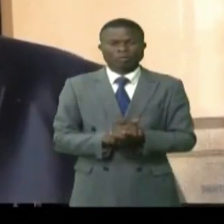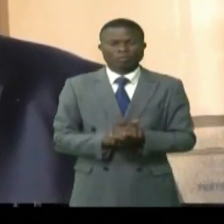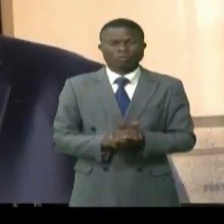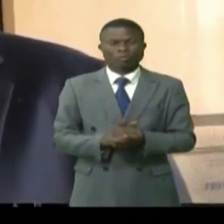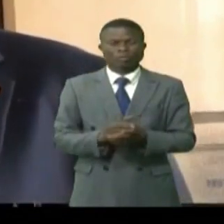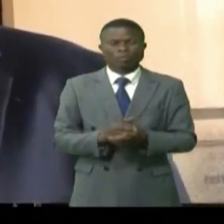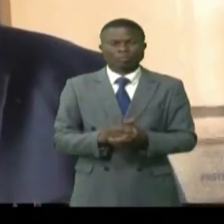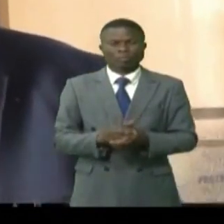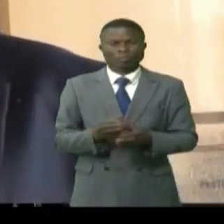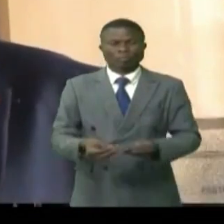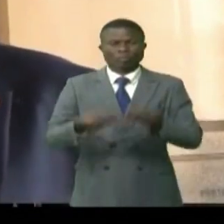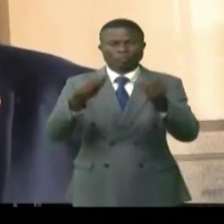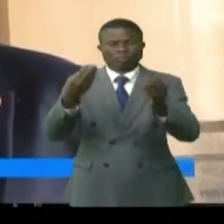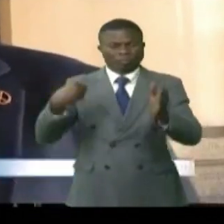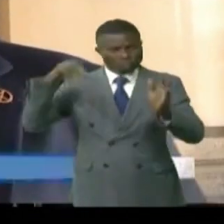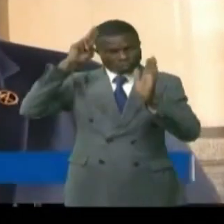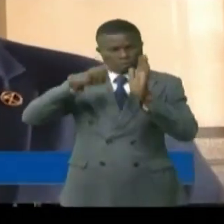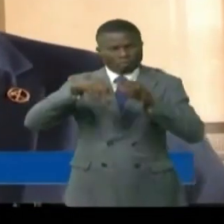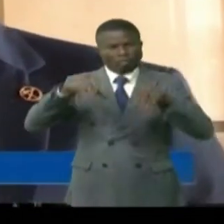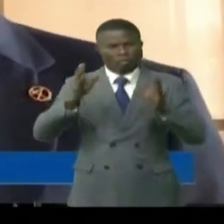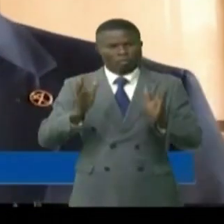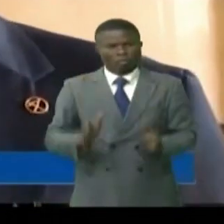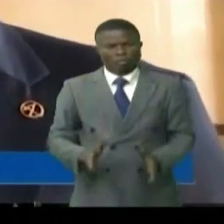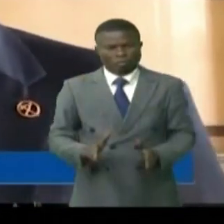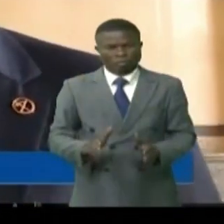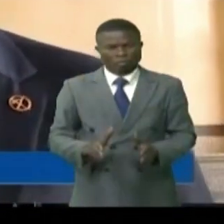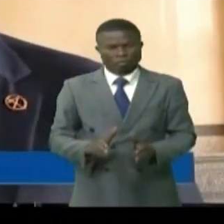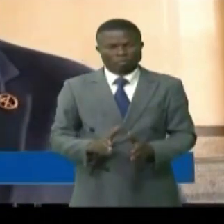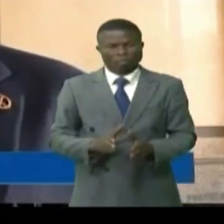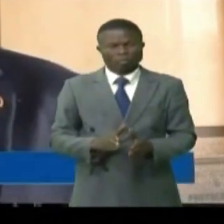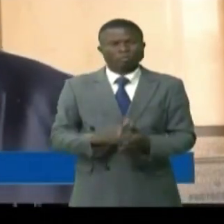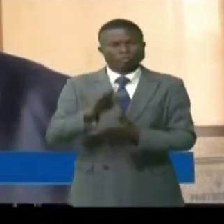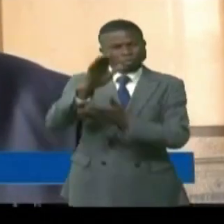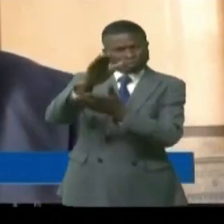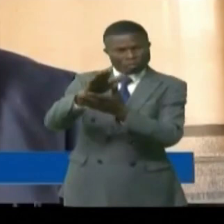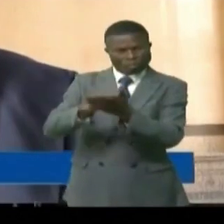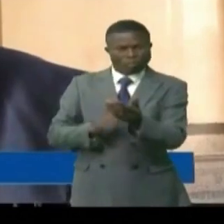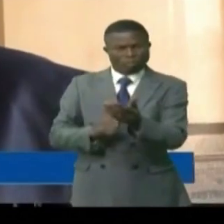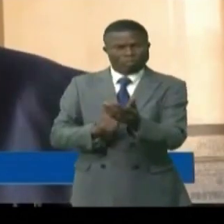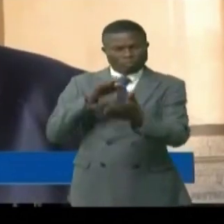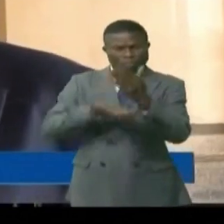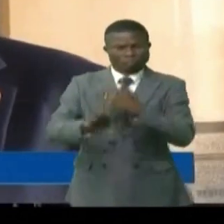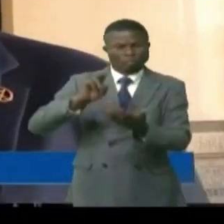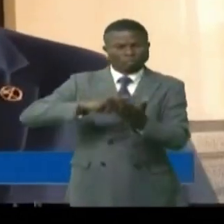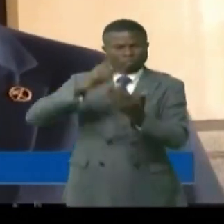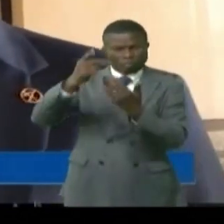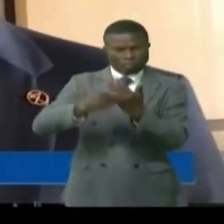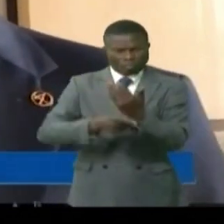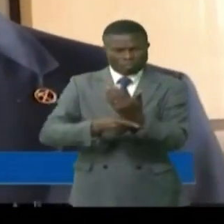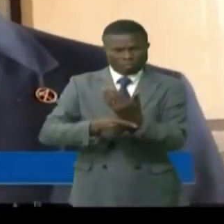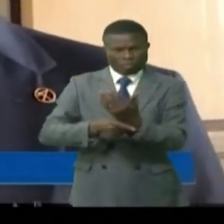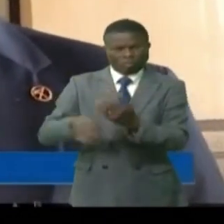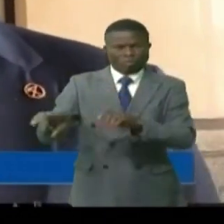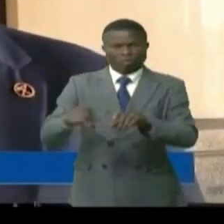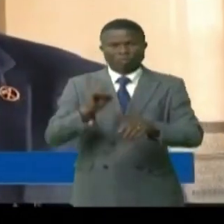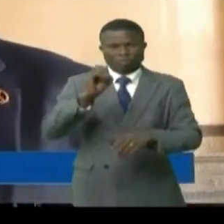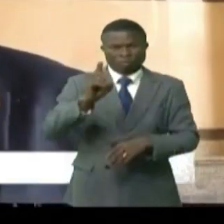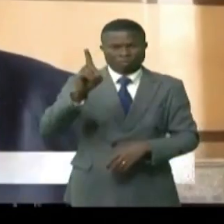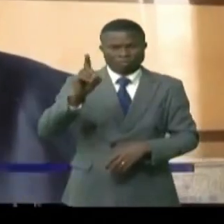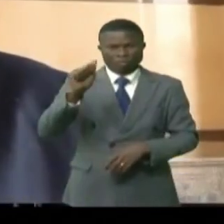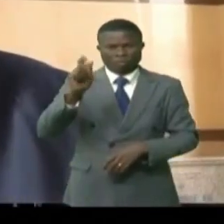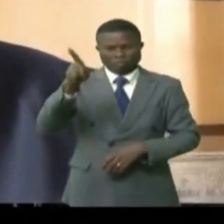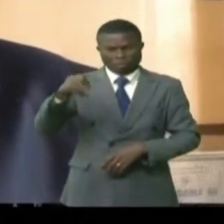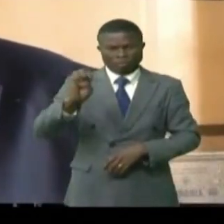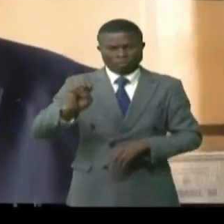d'amener le gouvernement congolais à s'aligner dans les prescrits de l'acte uniforme OADA relatif aux